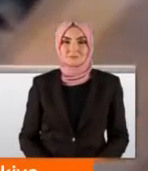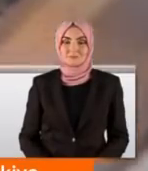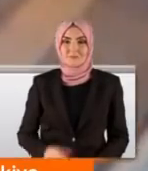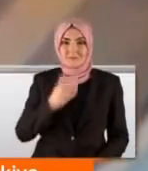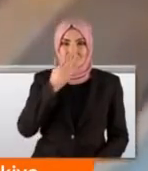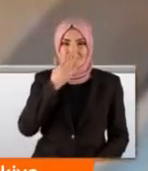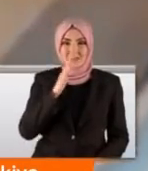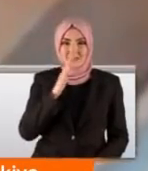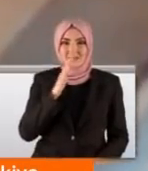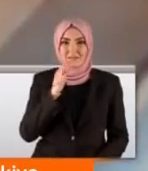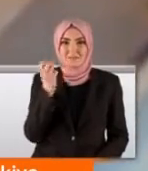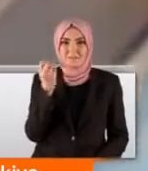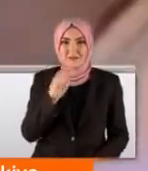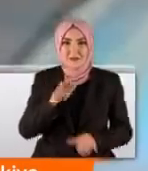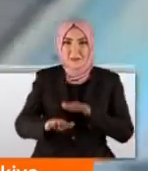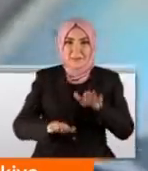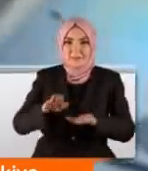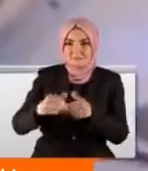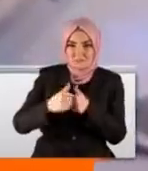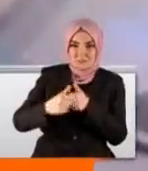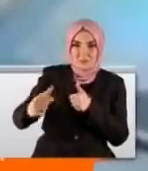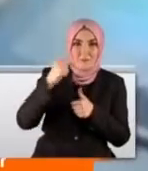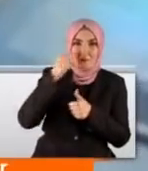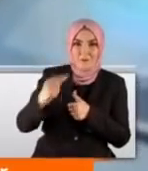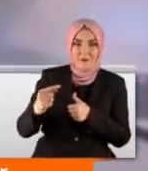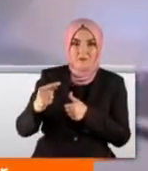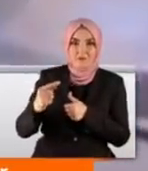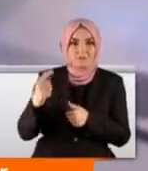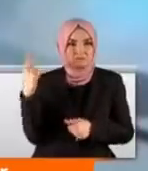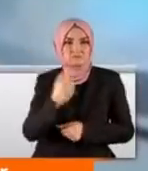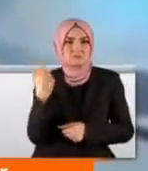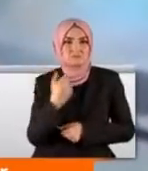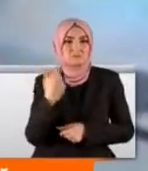Sadece birkaç adım mesafeden karşısındakilere peş peşe ateş etti.